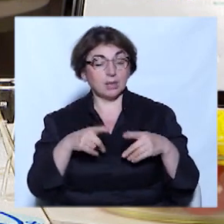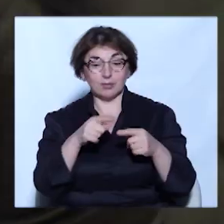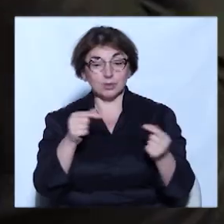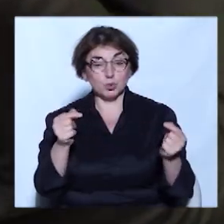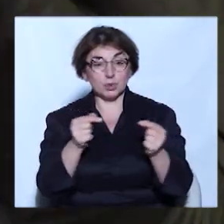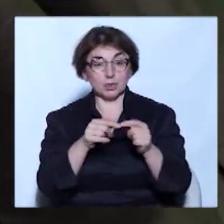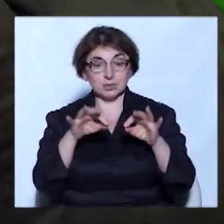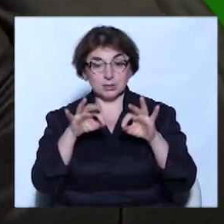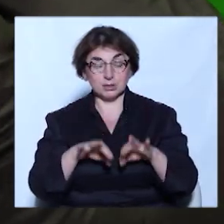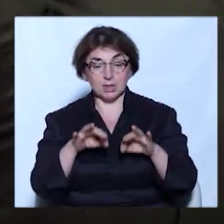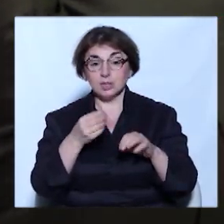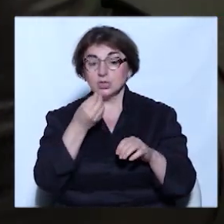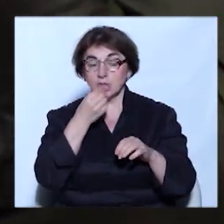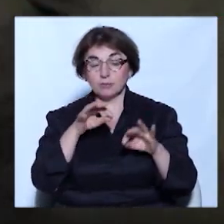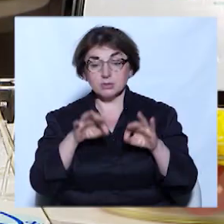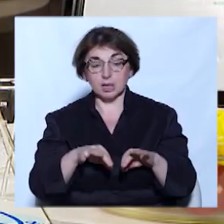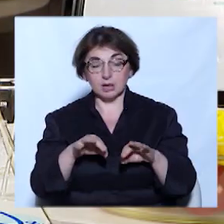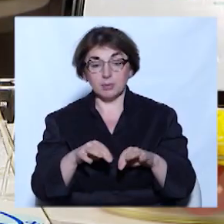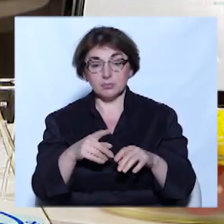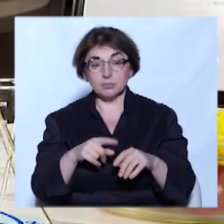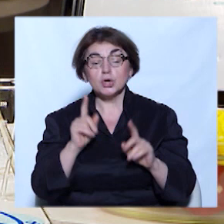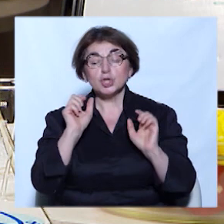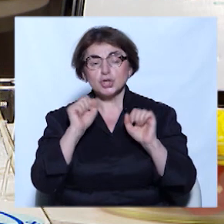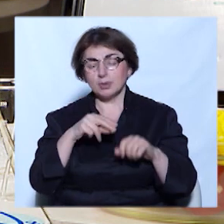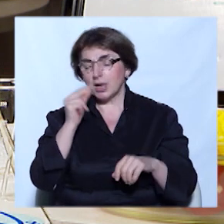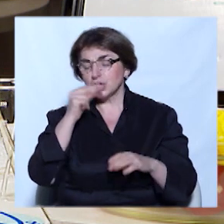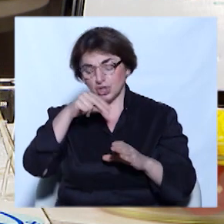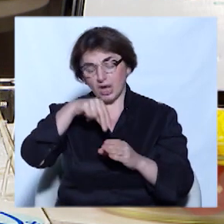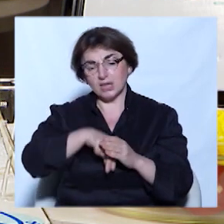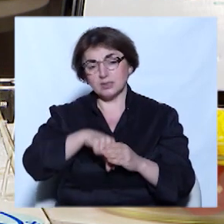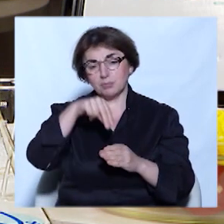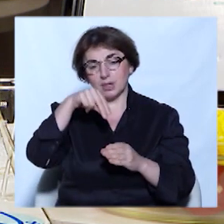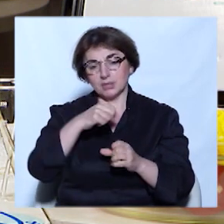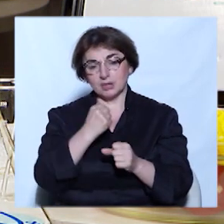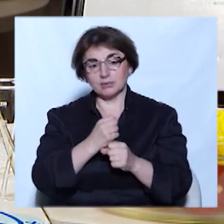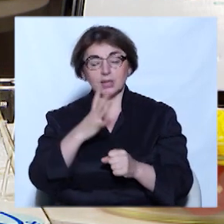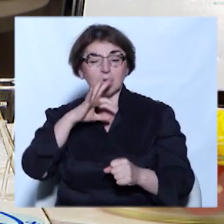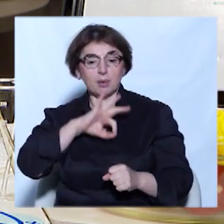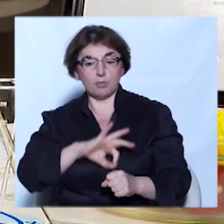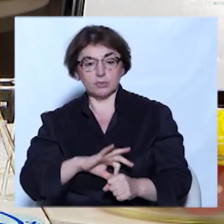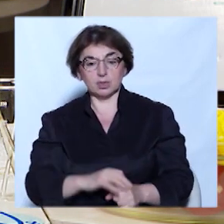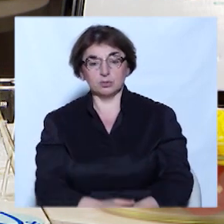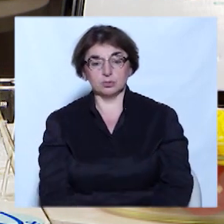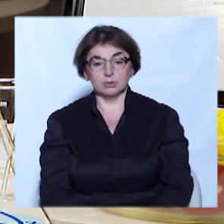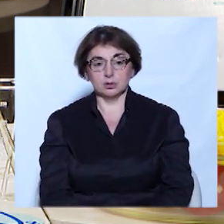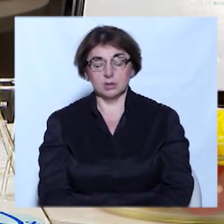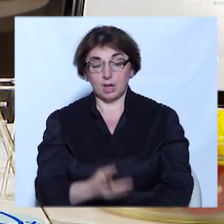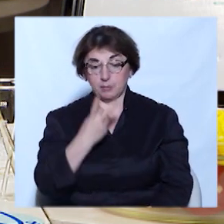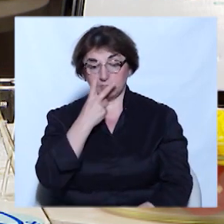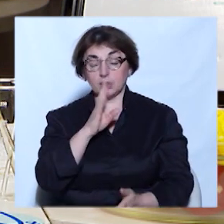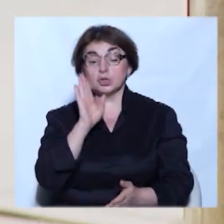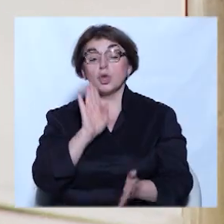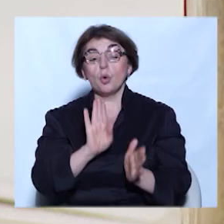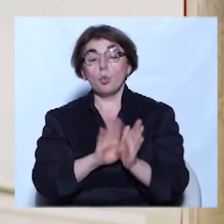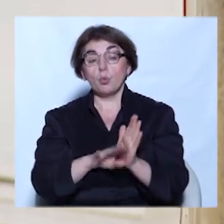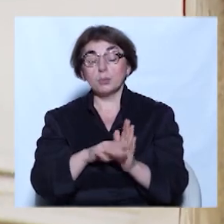ასეთი საკვების საღებავი, მაშინ ჩაის ფერი შეგიძლია დაამზადოთ და გამოიყენოთ. შევაფერადოთ,